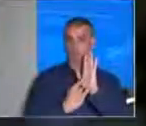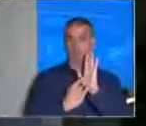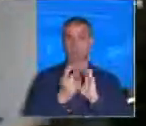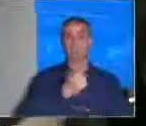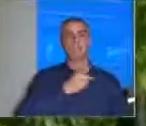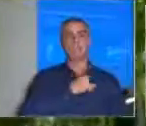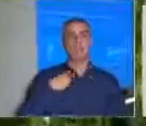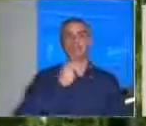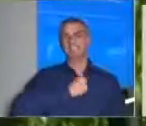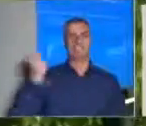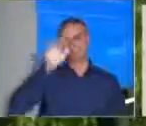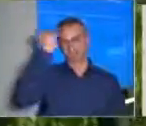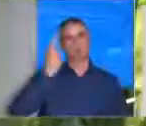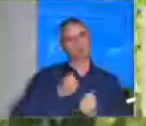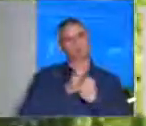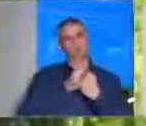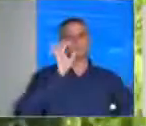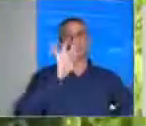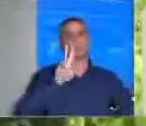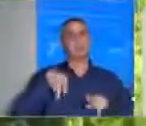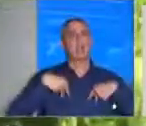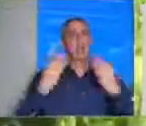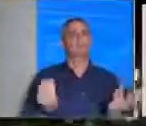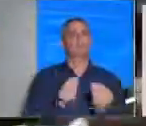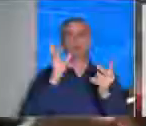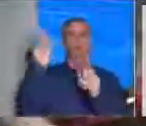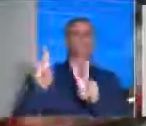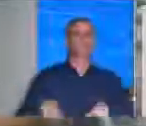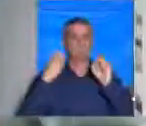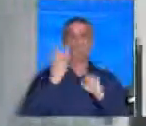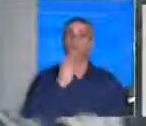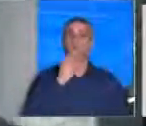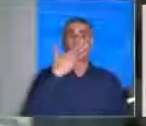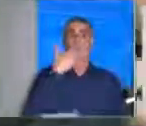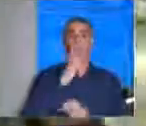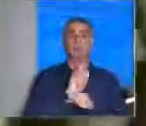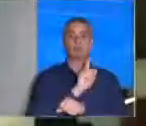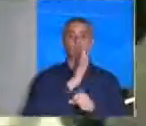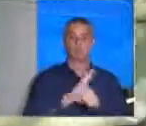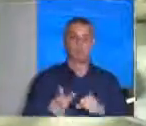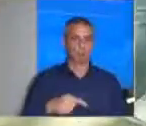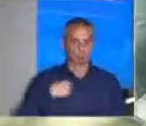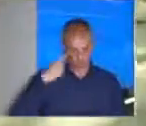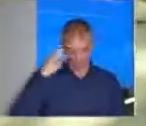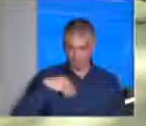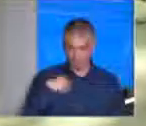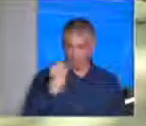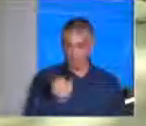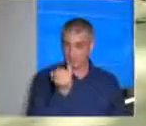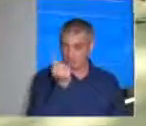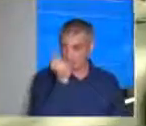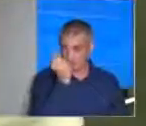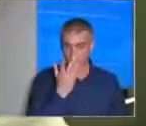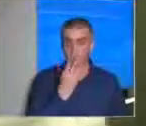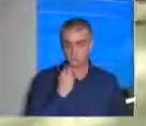הימין הקיצוני בפולין מחריף את המאבק נגד השבת רכוש שנגזל מיהודי המדינה בשואה. Złapać mały palec, to